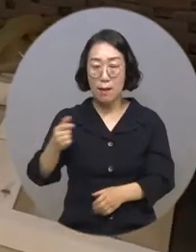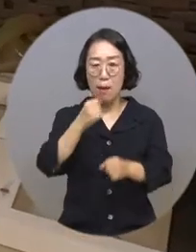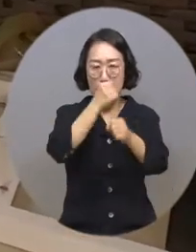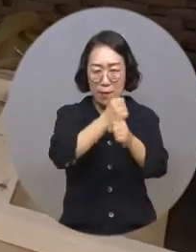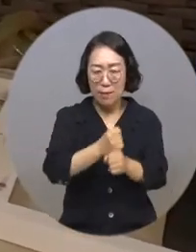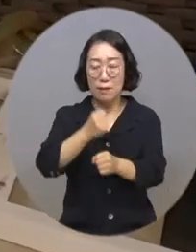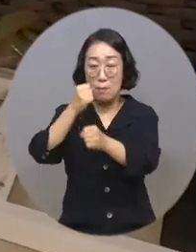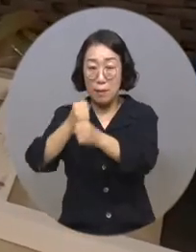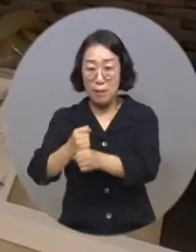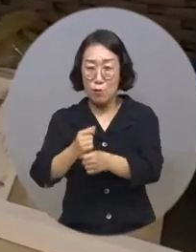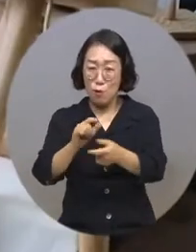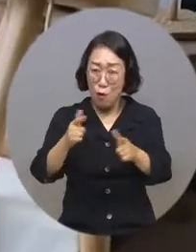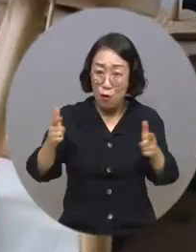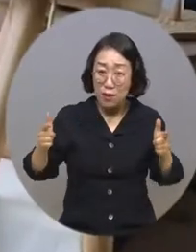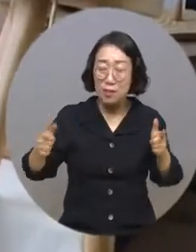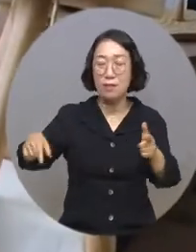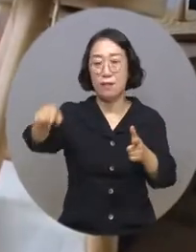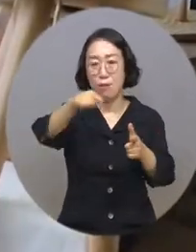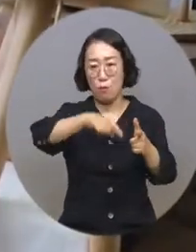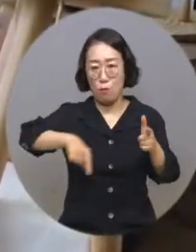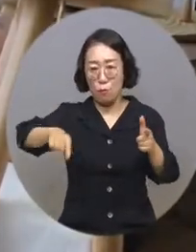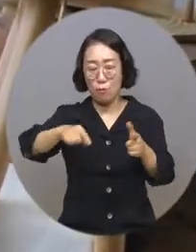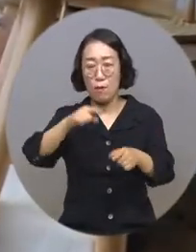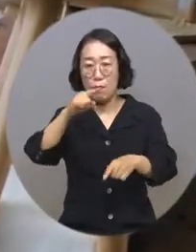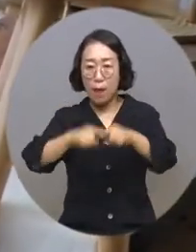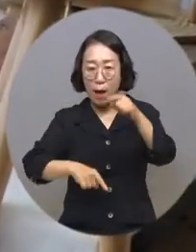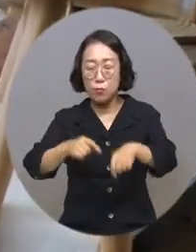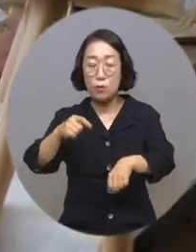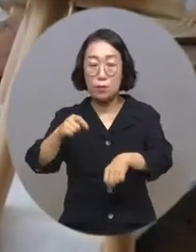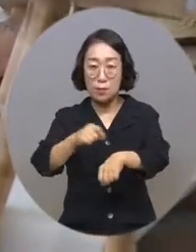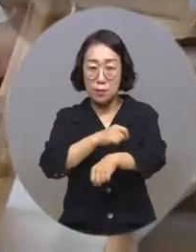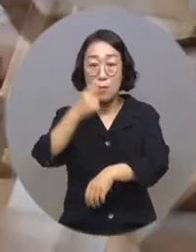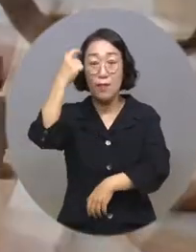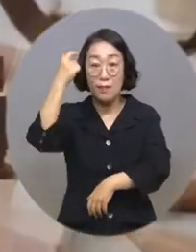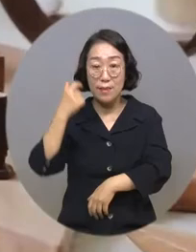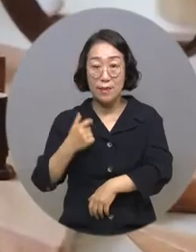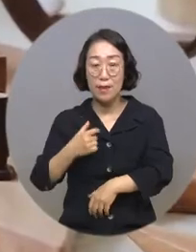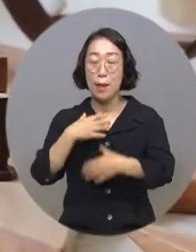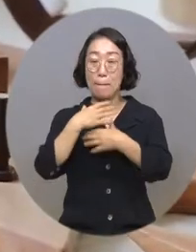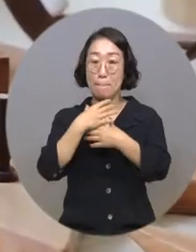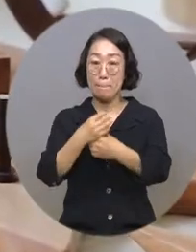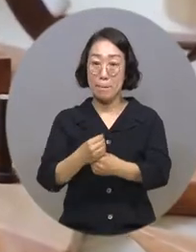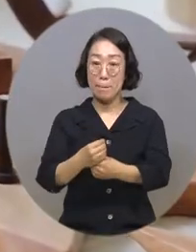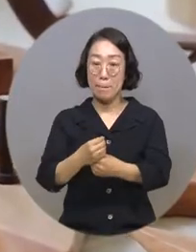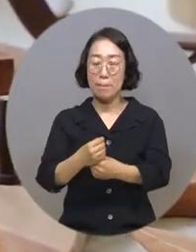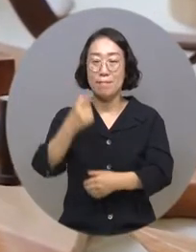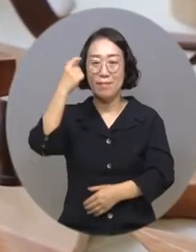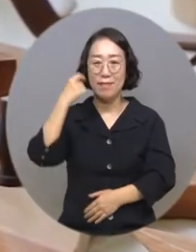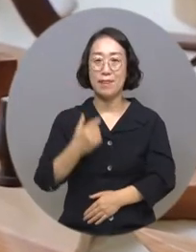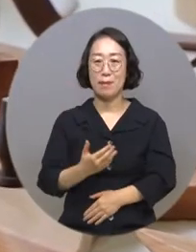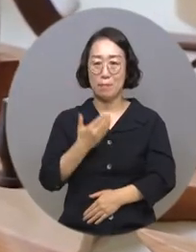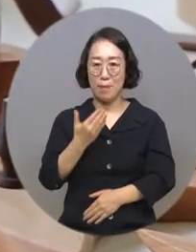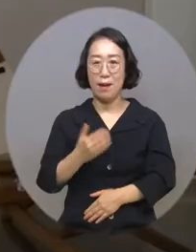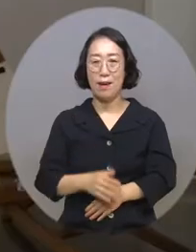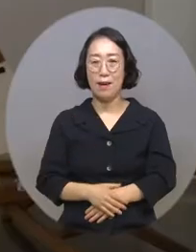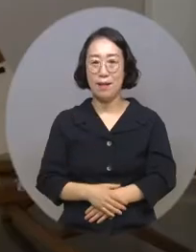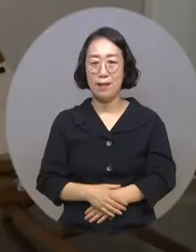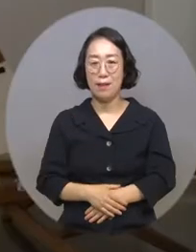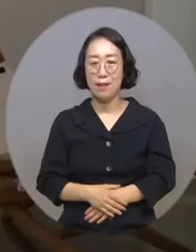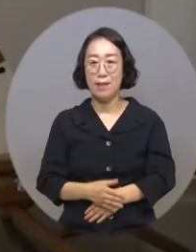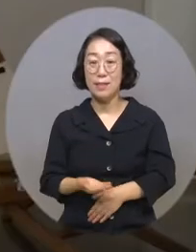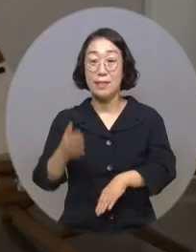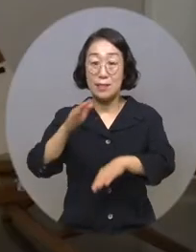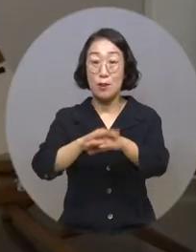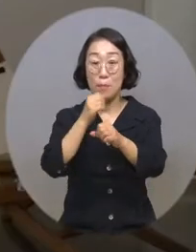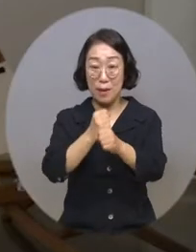다양한 작품들은 작품마다 나무 특유의 아늑하고 편안한 분위기가 느껴집니다. 직접